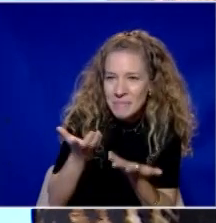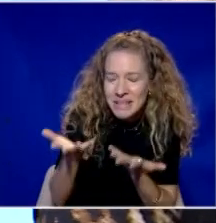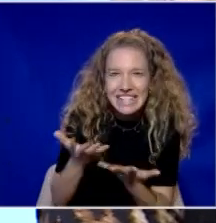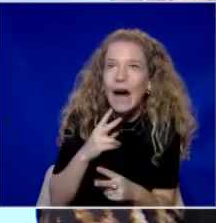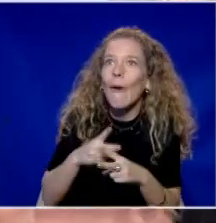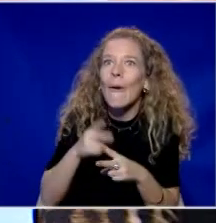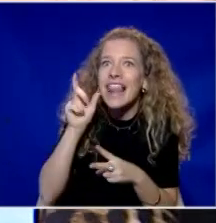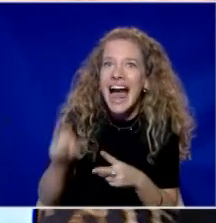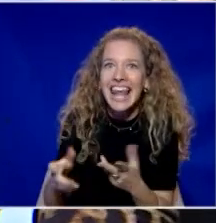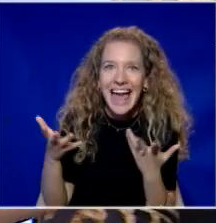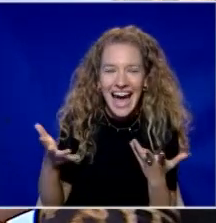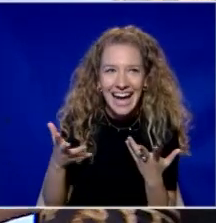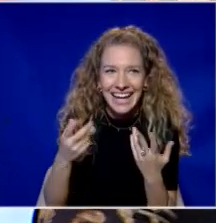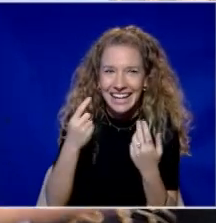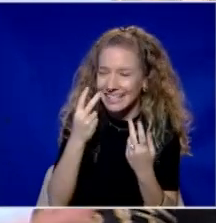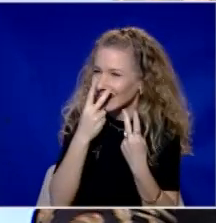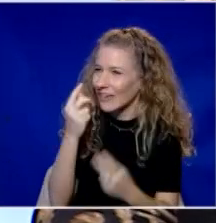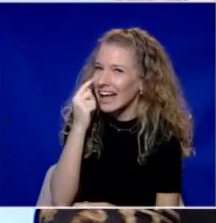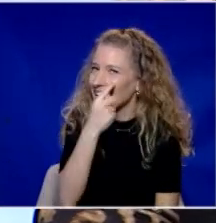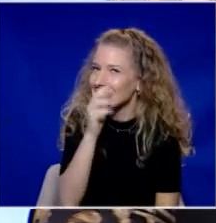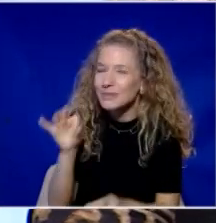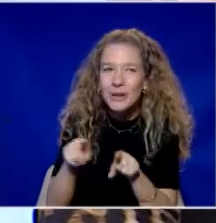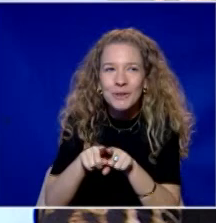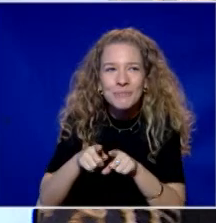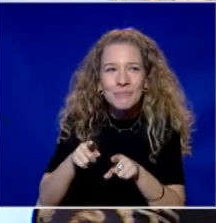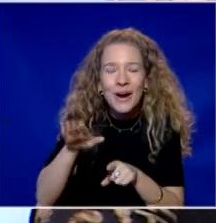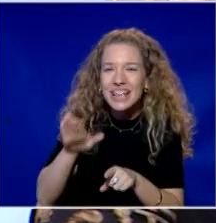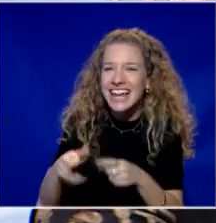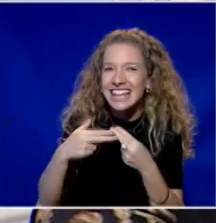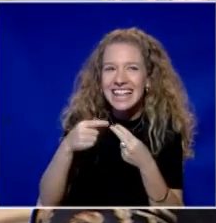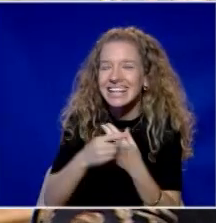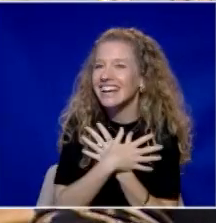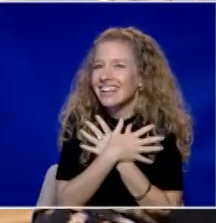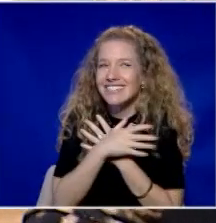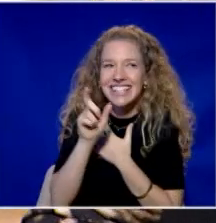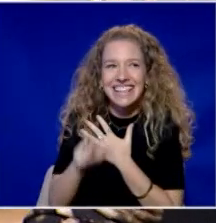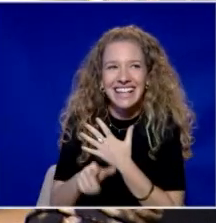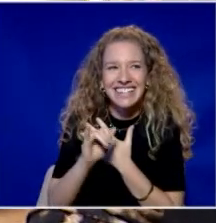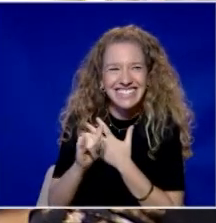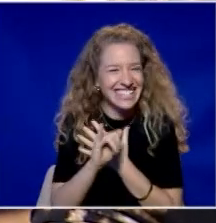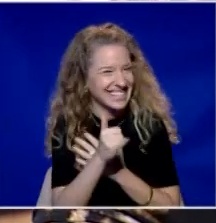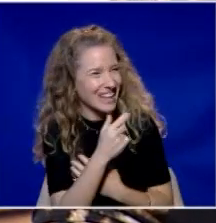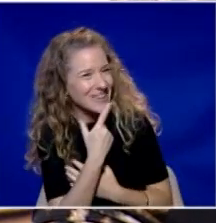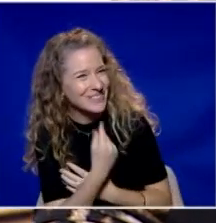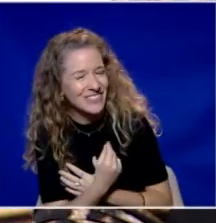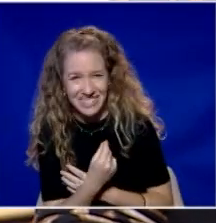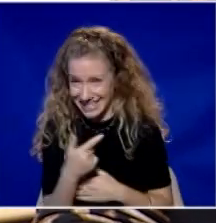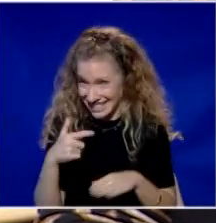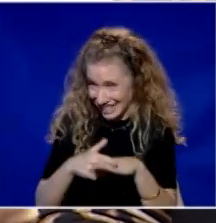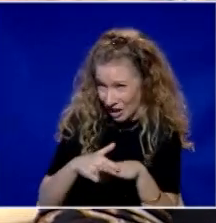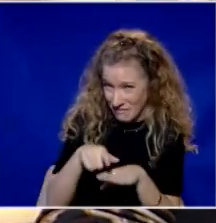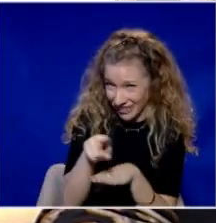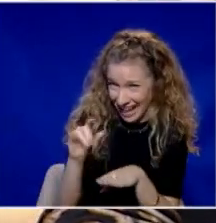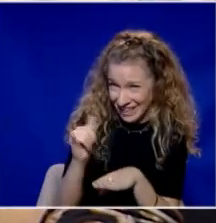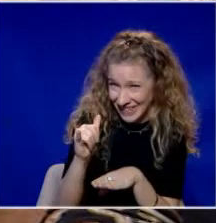עם היד עליה. אני מסתכל על העיניים שלו, כמו ילד לידך, הוא מת עלייך. לא מפריע לאף אחד, נכון? לא,